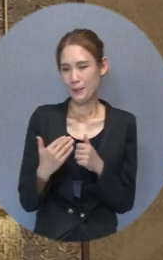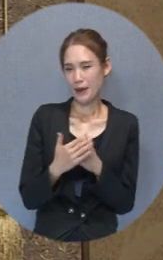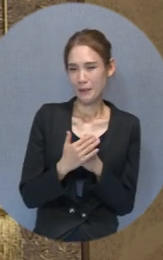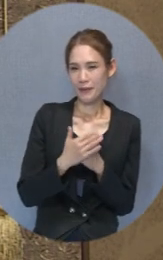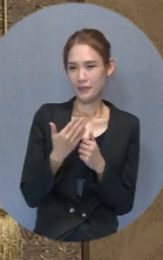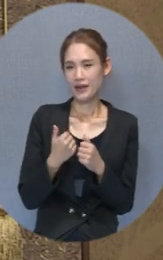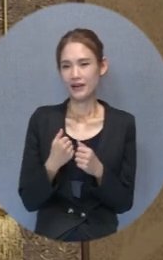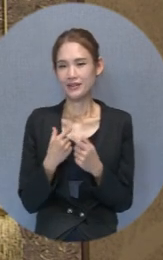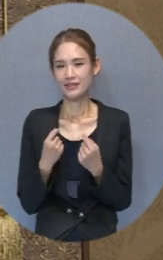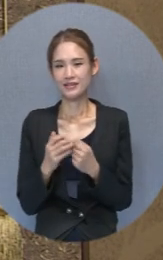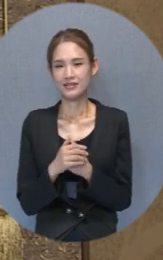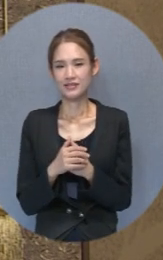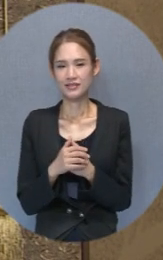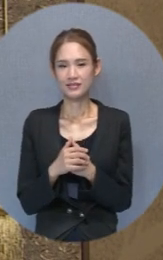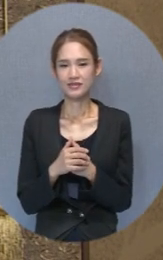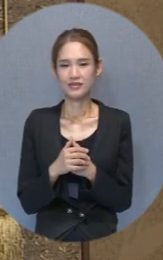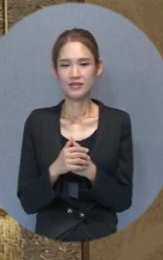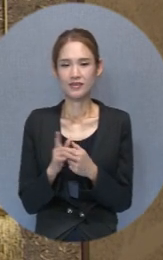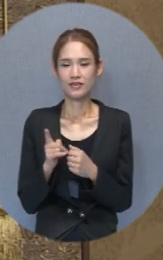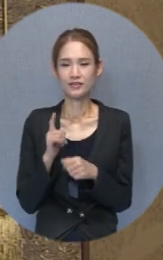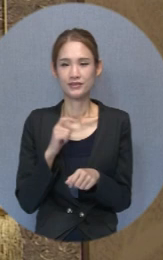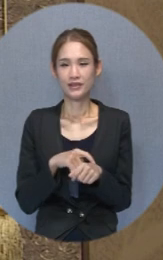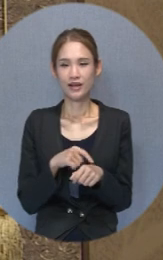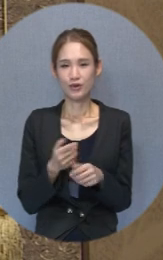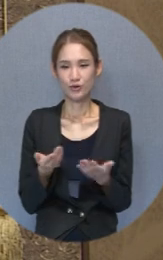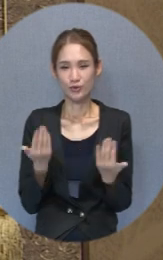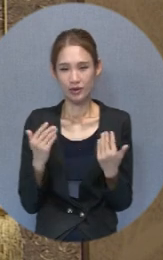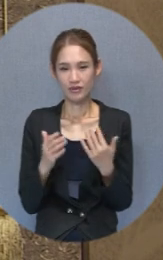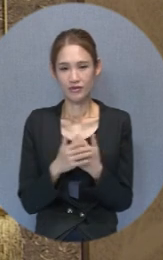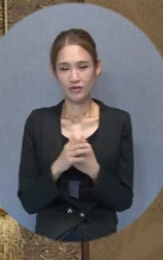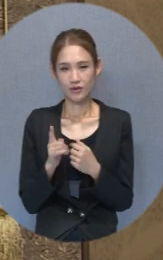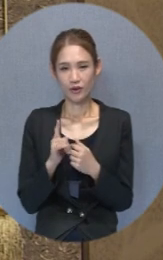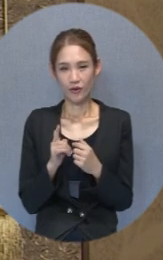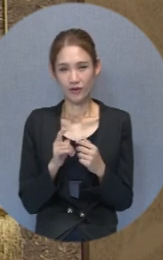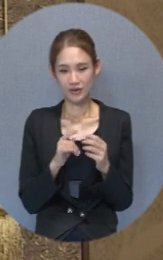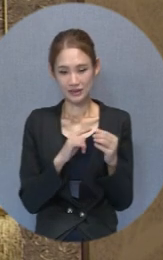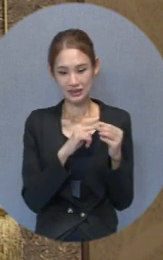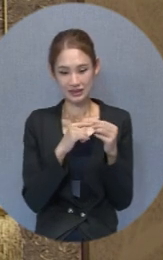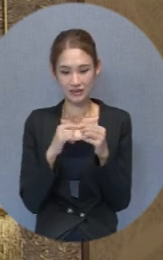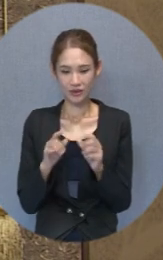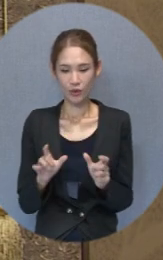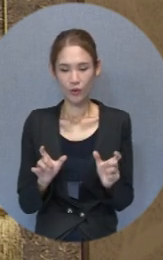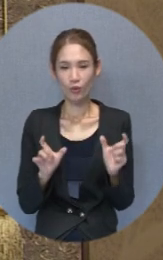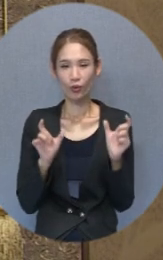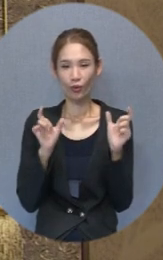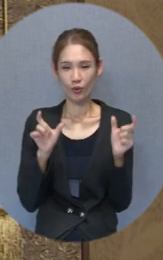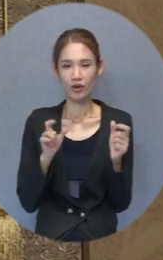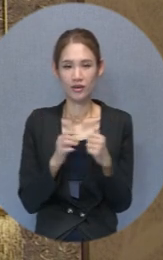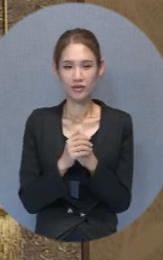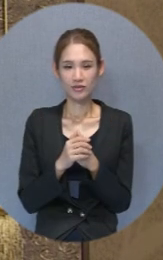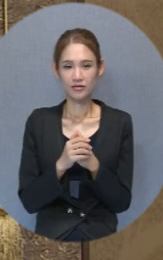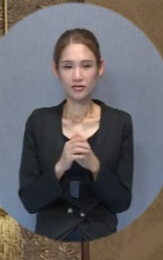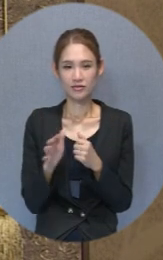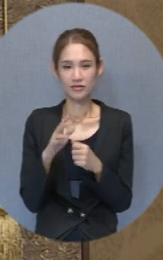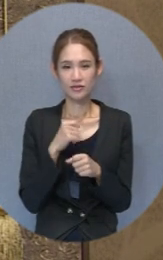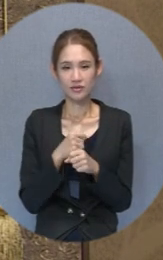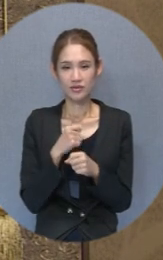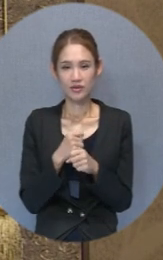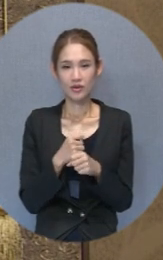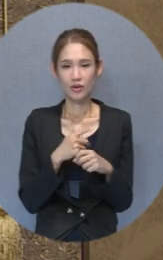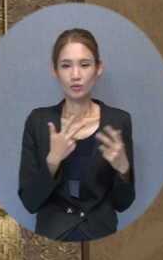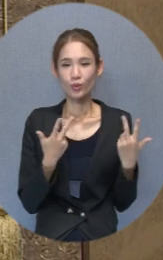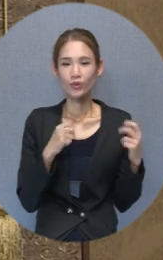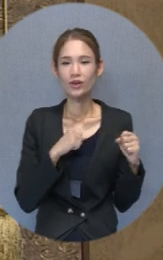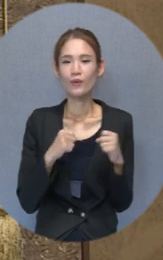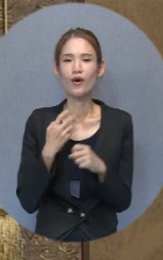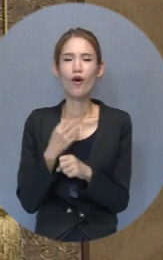있어요. 네, 뭐 어느 시간이 지나면 글이 올라와요. 그 봉사 점자 촉각책 만들기 봉사 언제